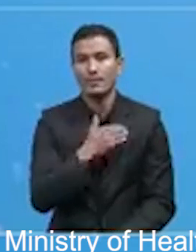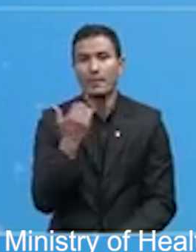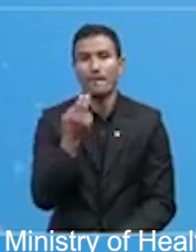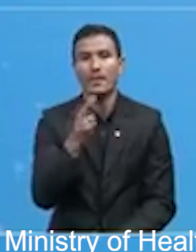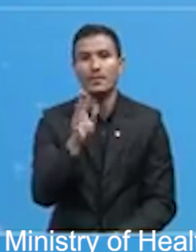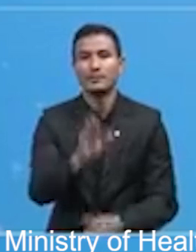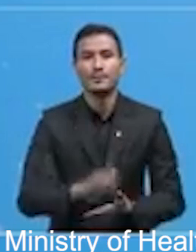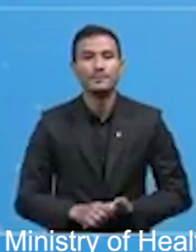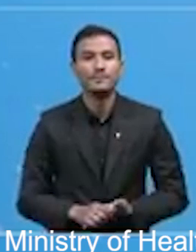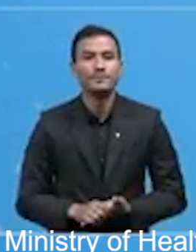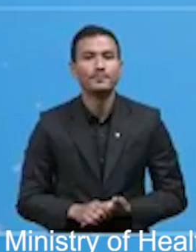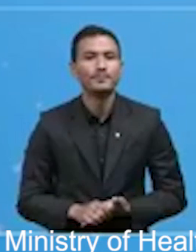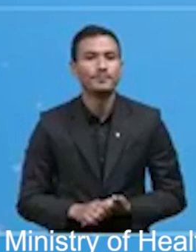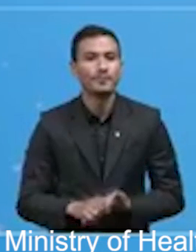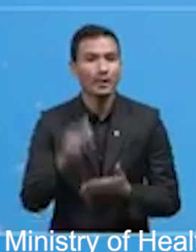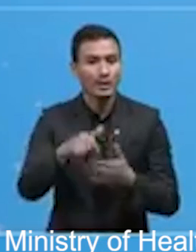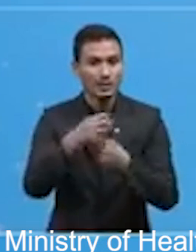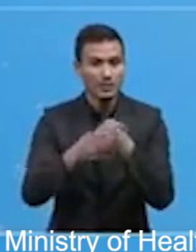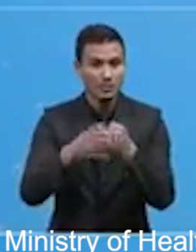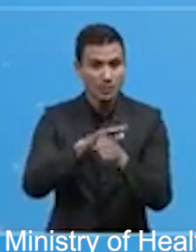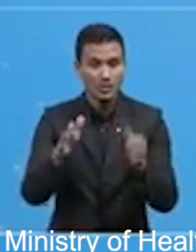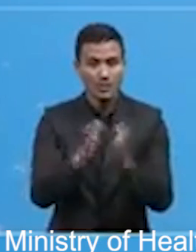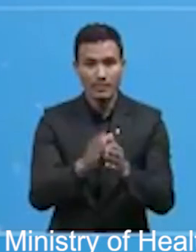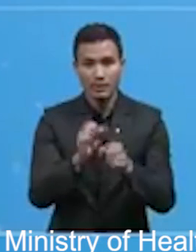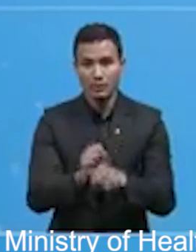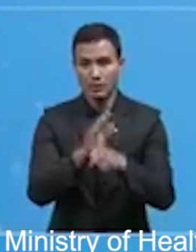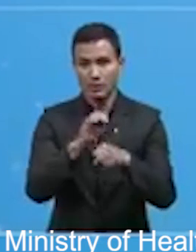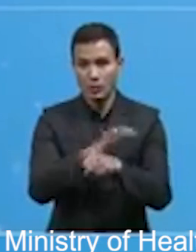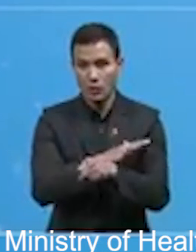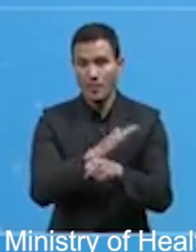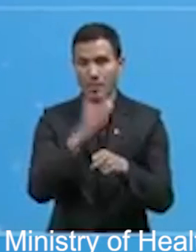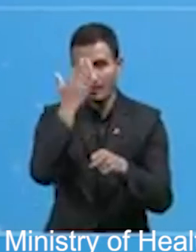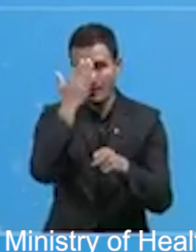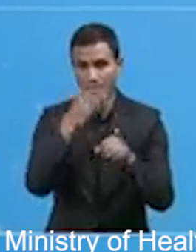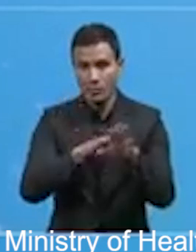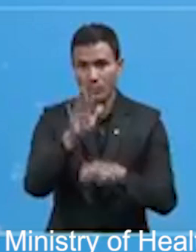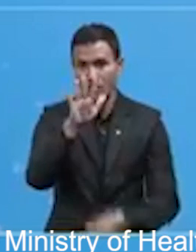दुखद निधन हुन पुगेको छ। आज देशभरि जम्मा सक्रिय संक्रमितहरूको संख्या